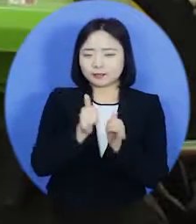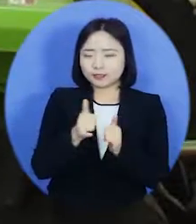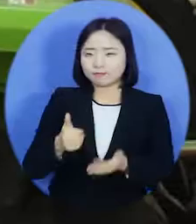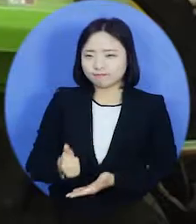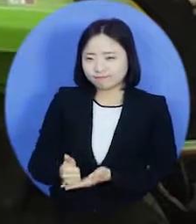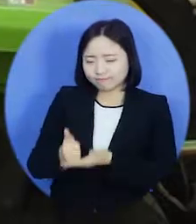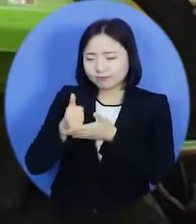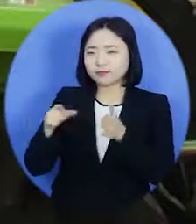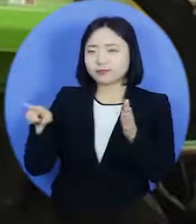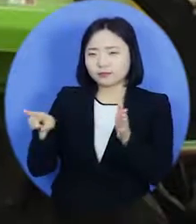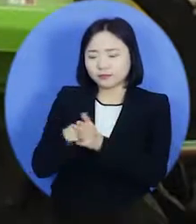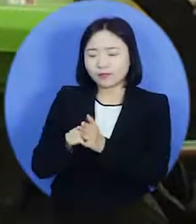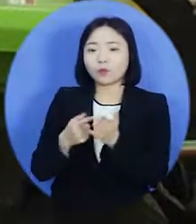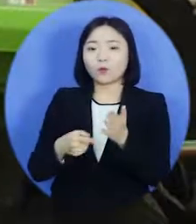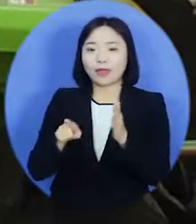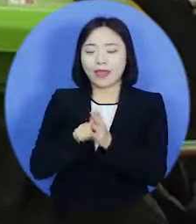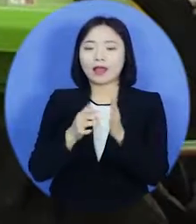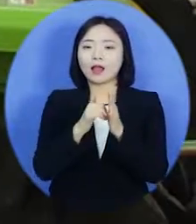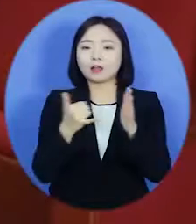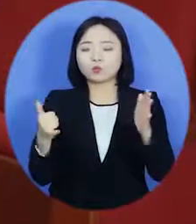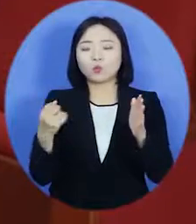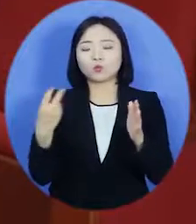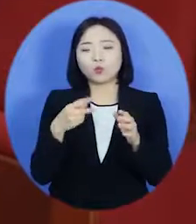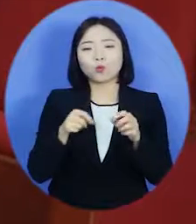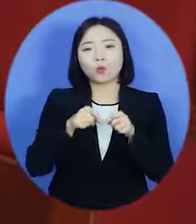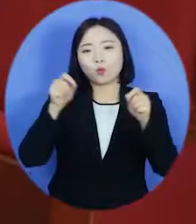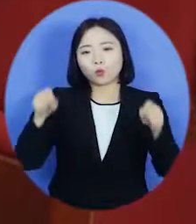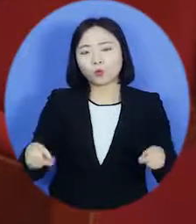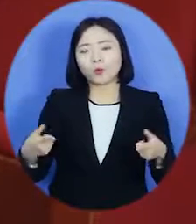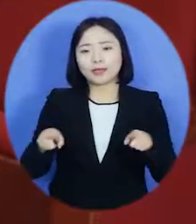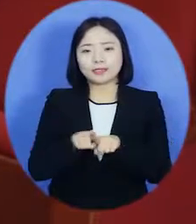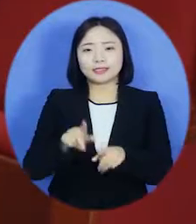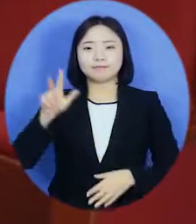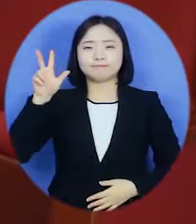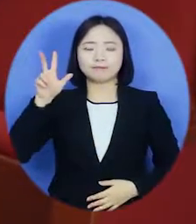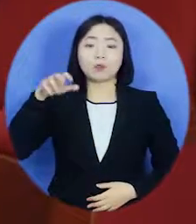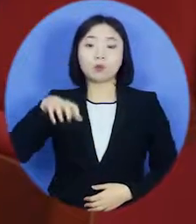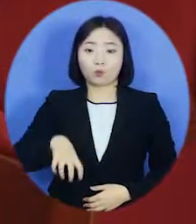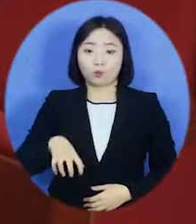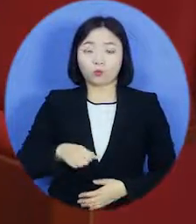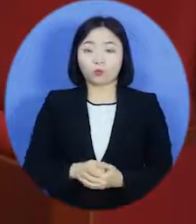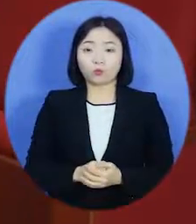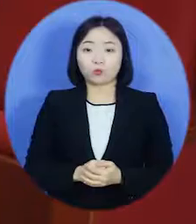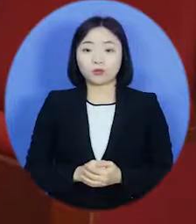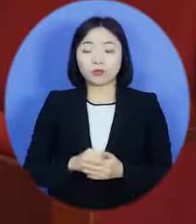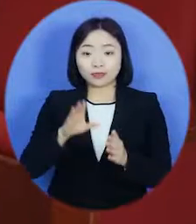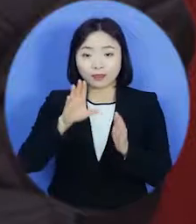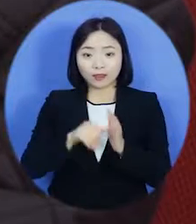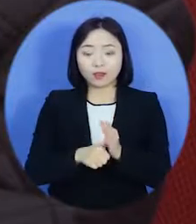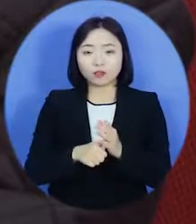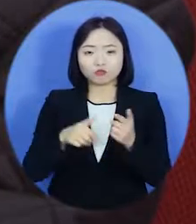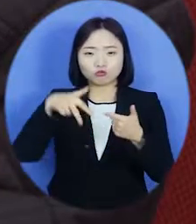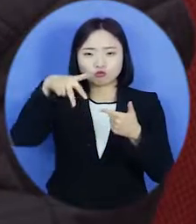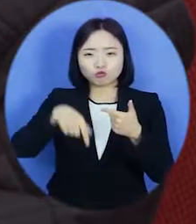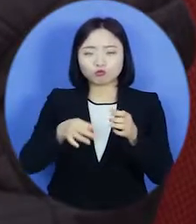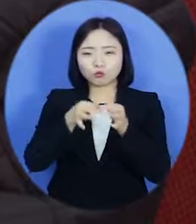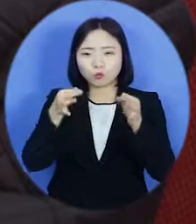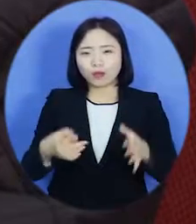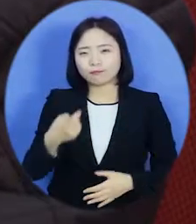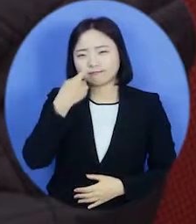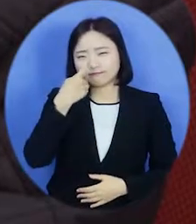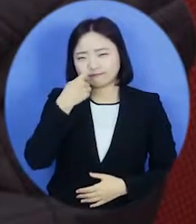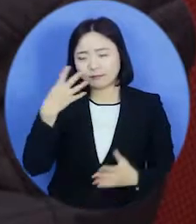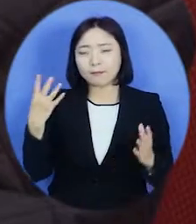지난 2일 농업회관 대강당에서 오시덕 공주시장을 비롯해 임대농업인 300여 명이 참석한 가운데 농업기계